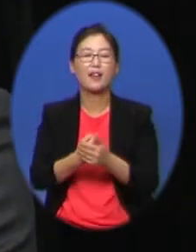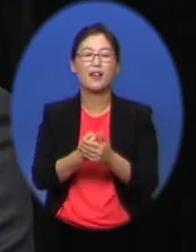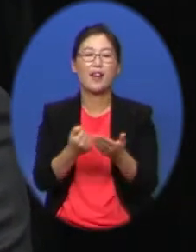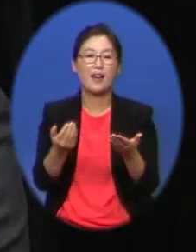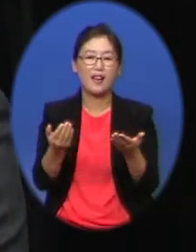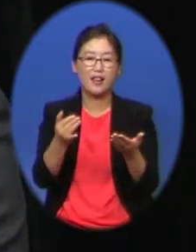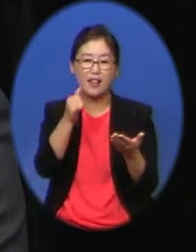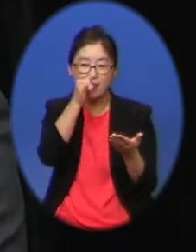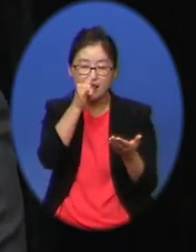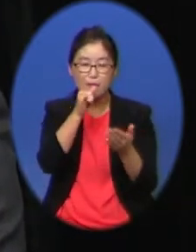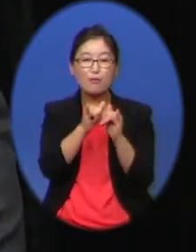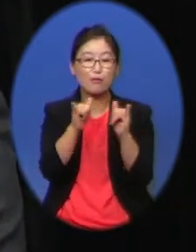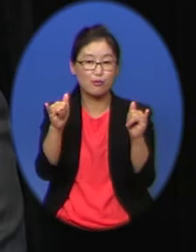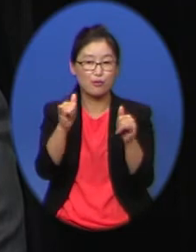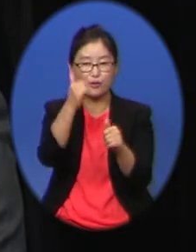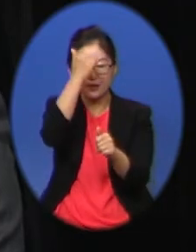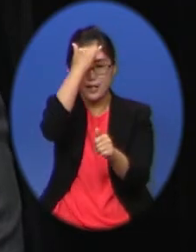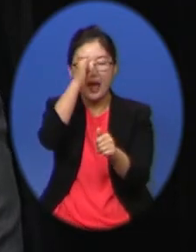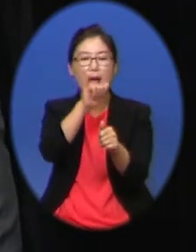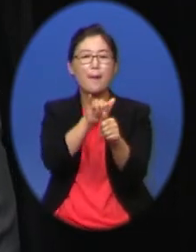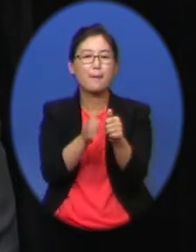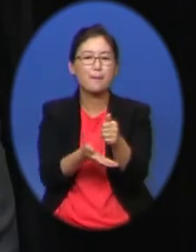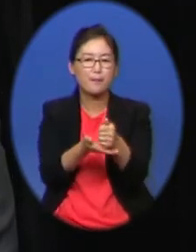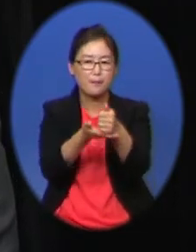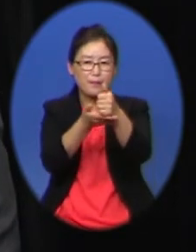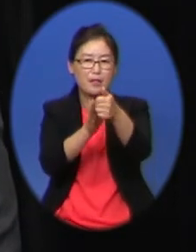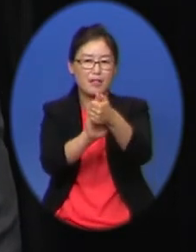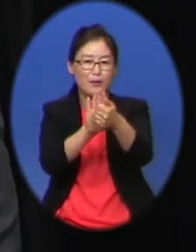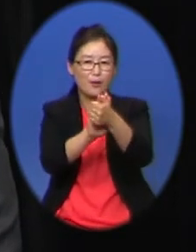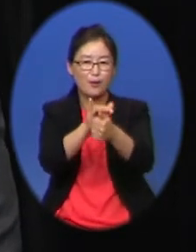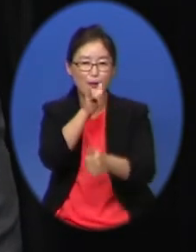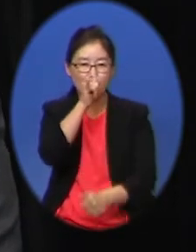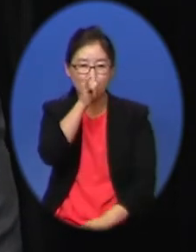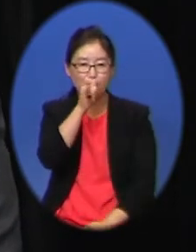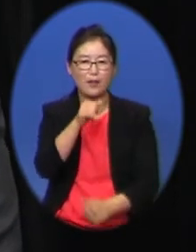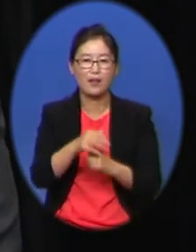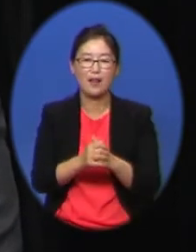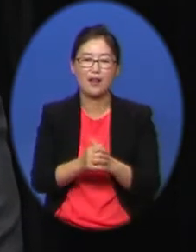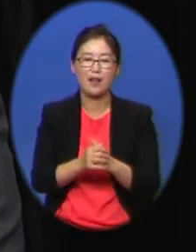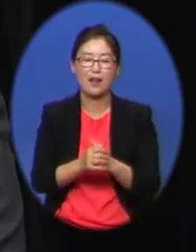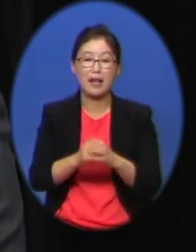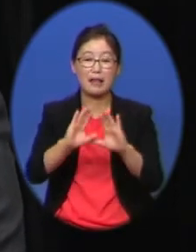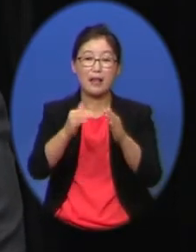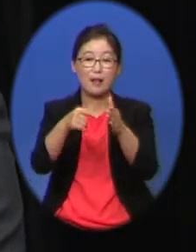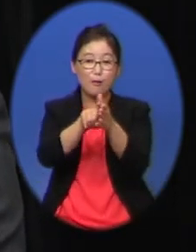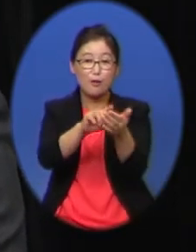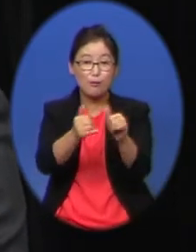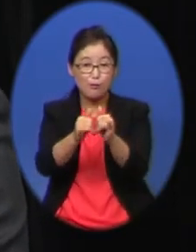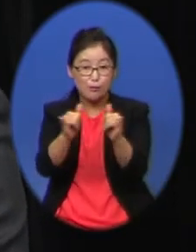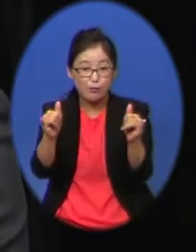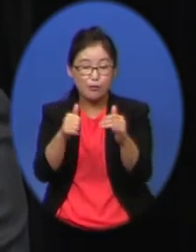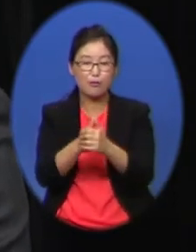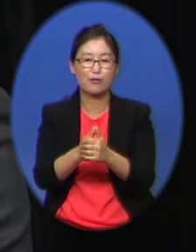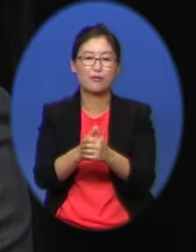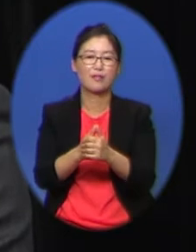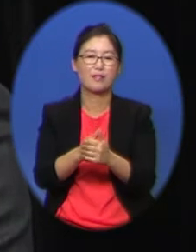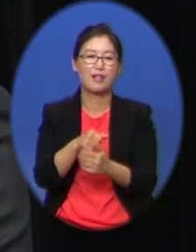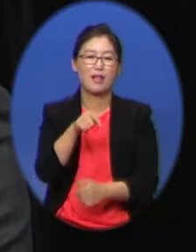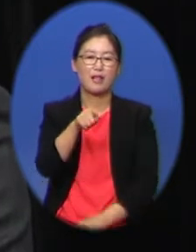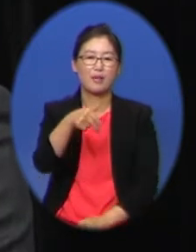국가유공자 등 예우 및 지원에 관한 법률에서는 국가유공자를 순국선열, 애국지사,